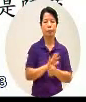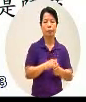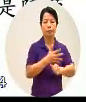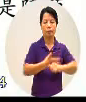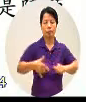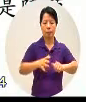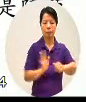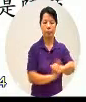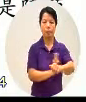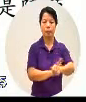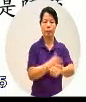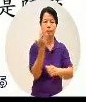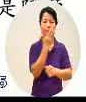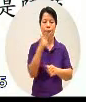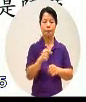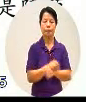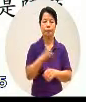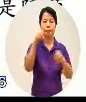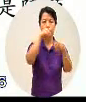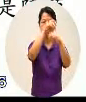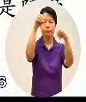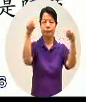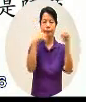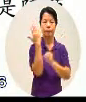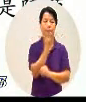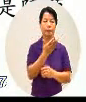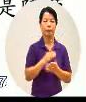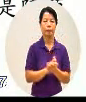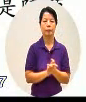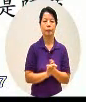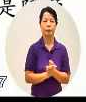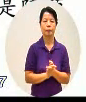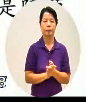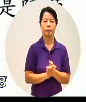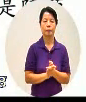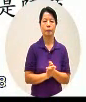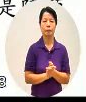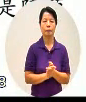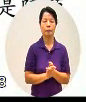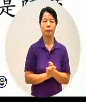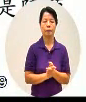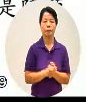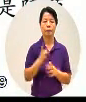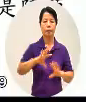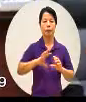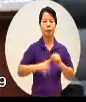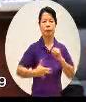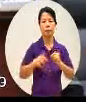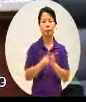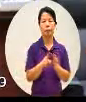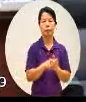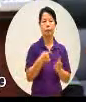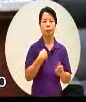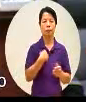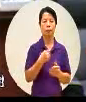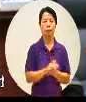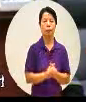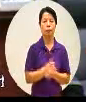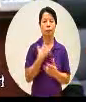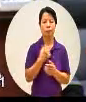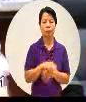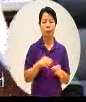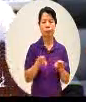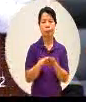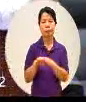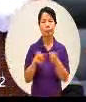弄得很漂亮啊，灯光啥也拢真水啊。我迄个国中的时阵吼，啊，假日我